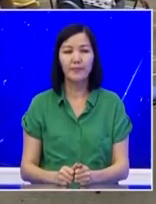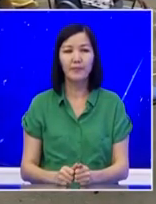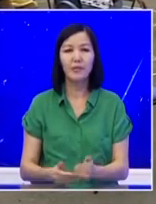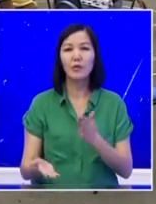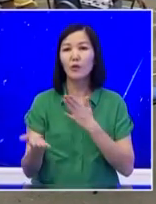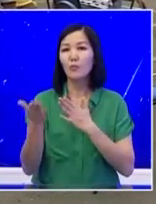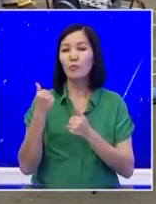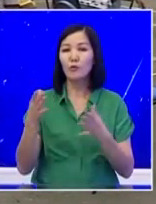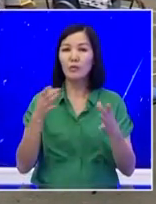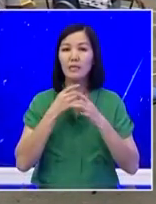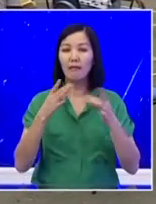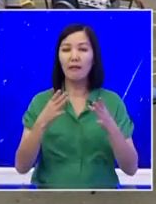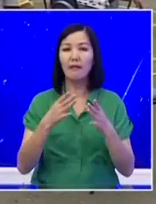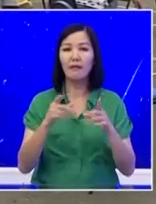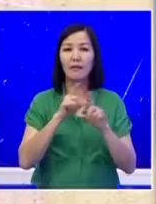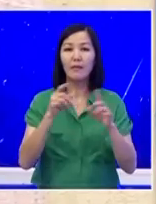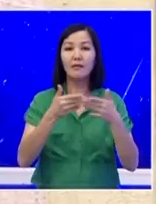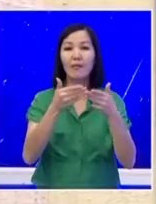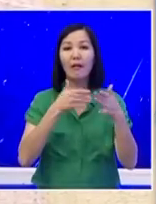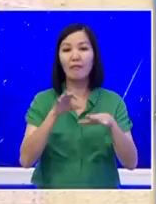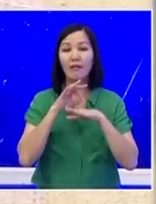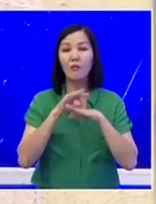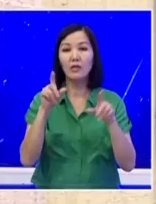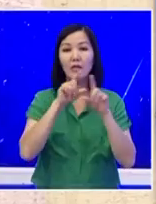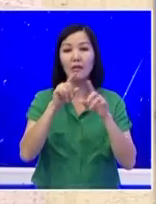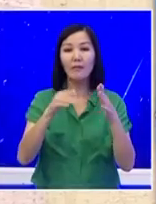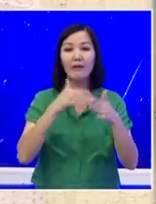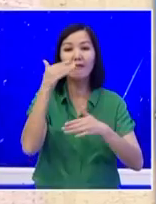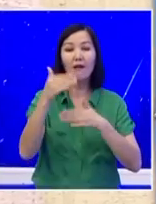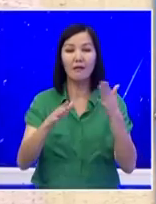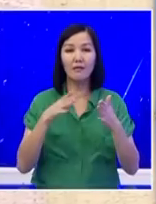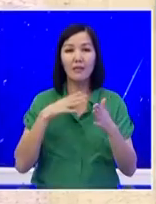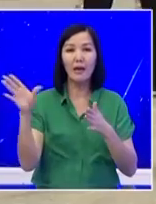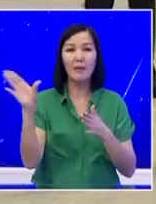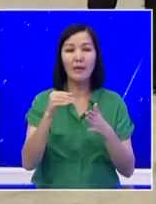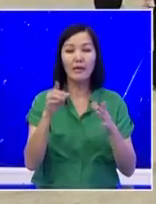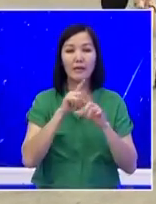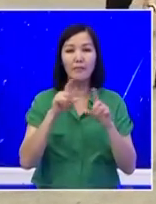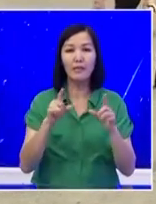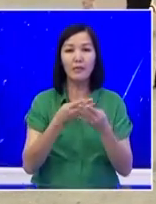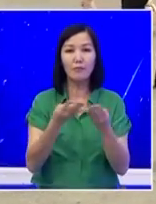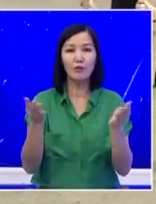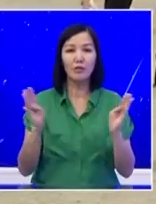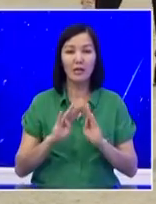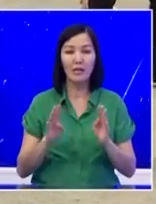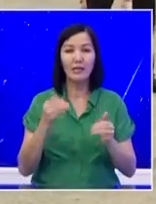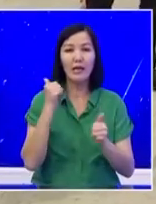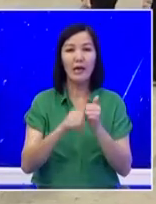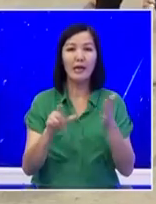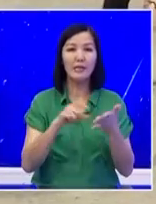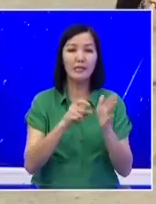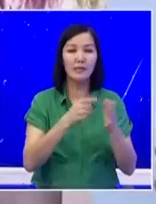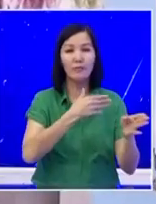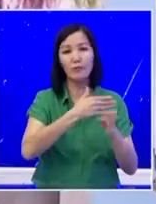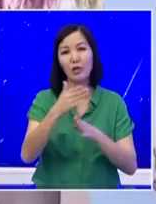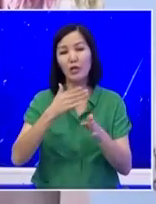Бұрын салтанатты жиындар мектеп алдында өтетін, бұйыл ғимарат артында. Бұрын бүкіл мектеп жиналатын, бұйыл әр сыныптыкі жеке.